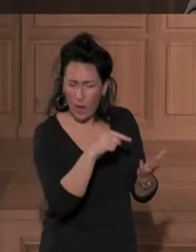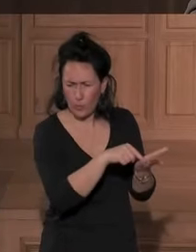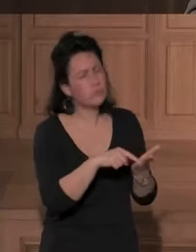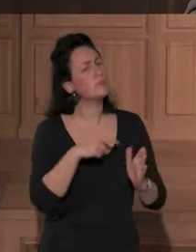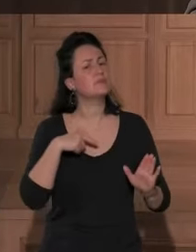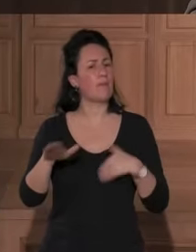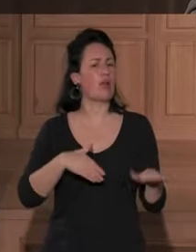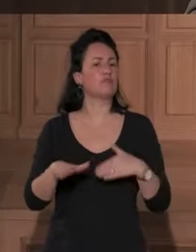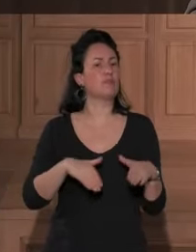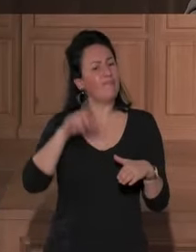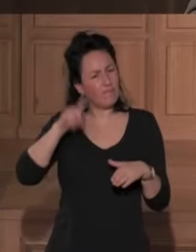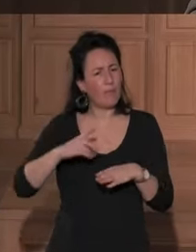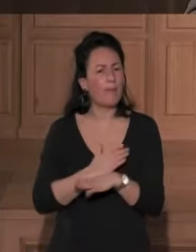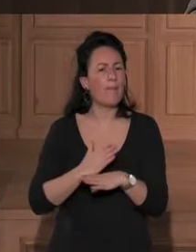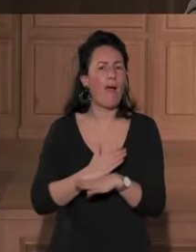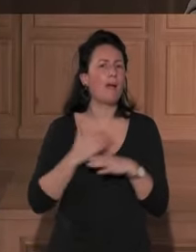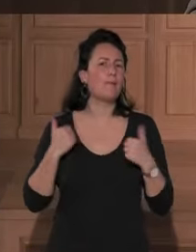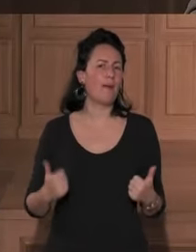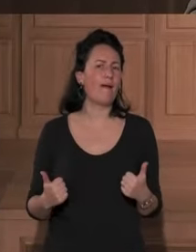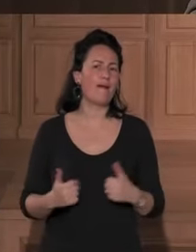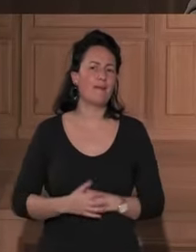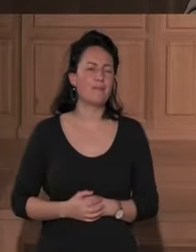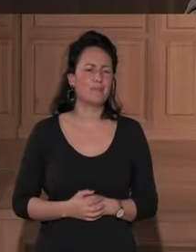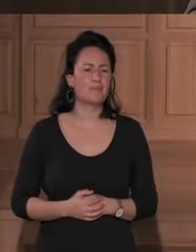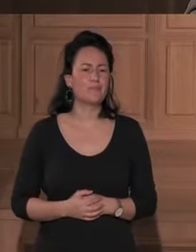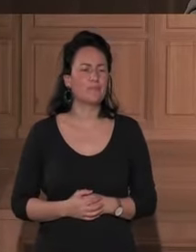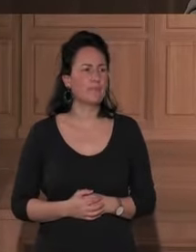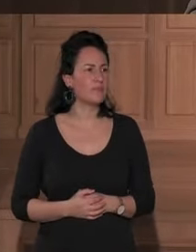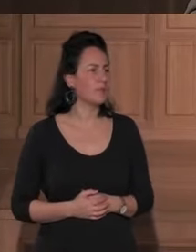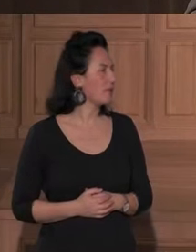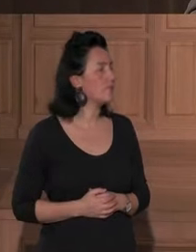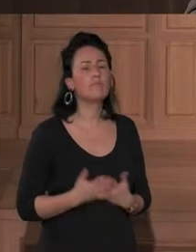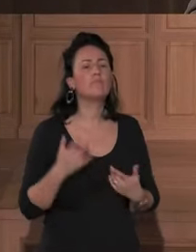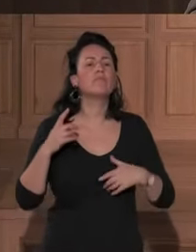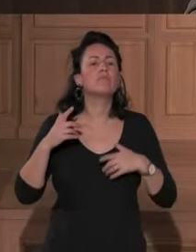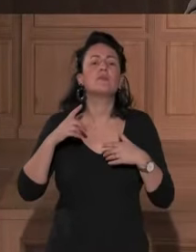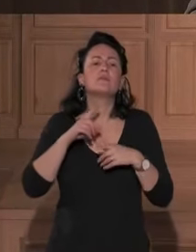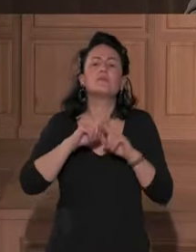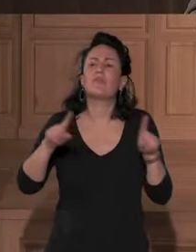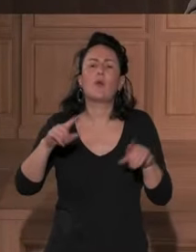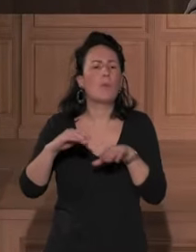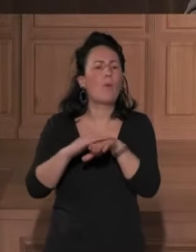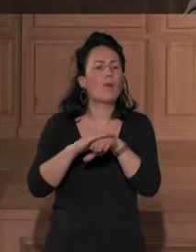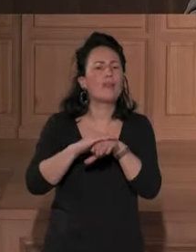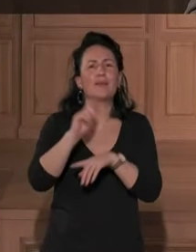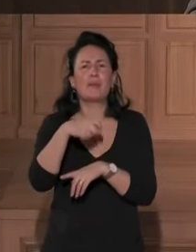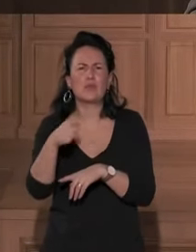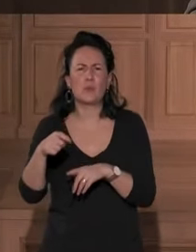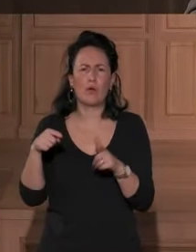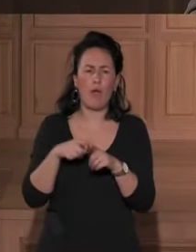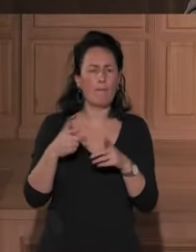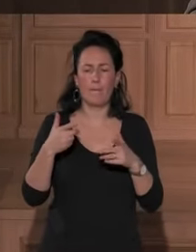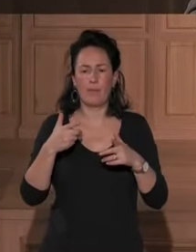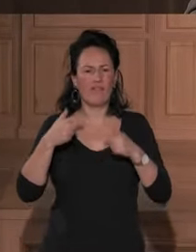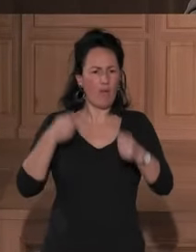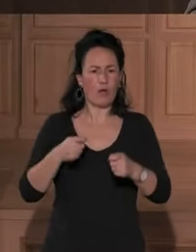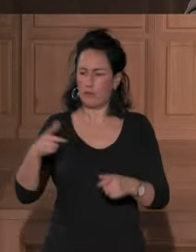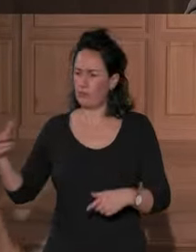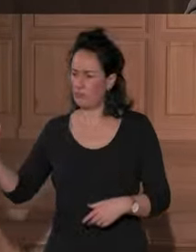tranquille, tous. Ça, c'est pas comme j'entends la politique. Évidemment, si vous faites de l'inclusion forcée et que